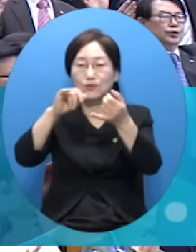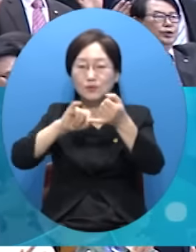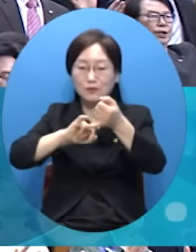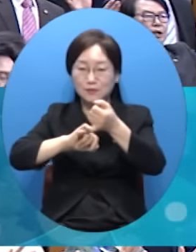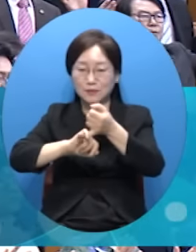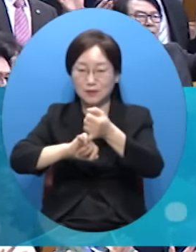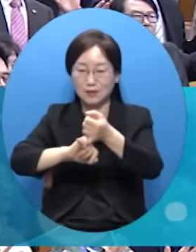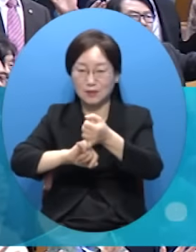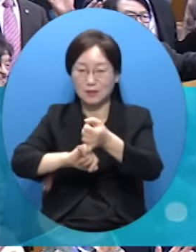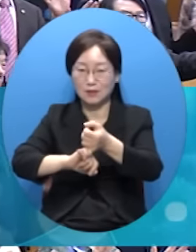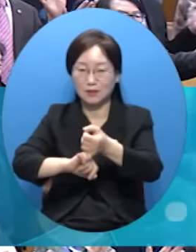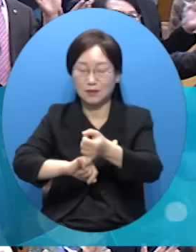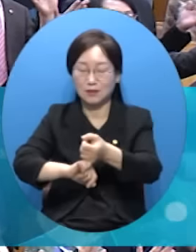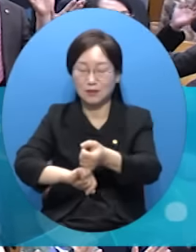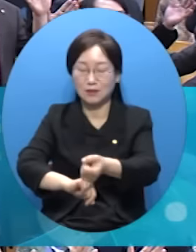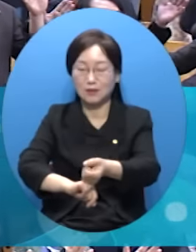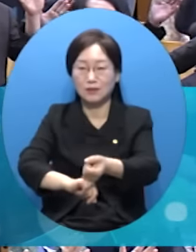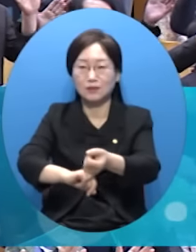주님